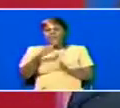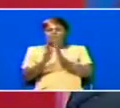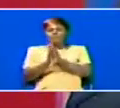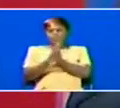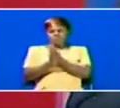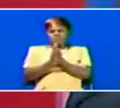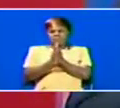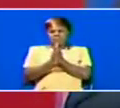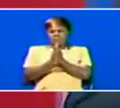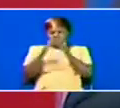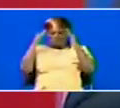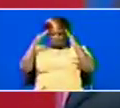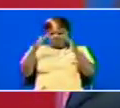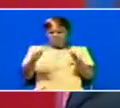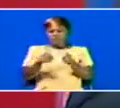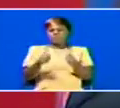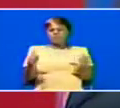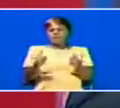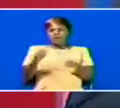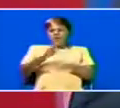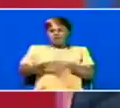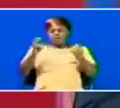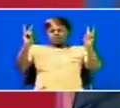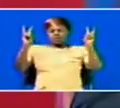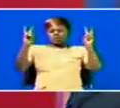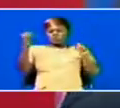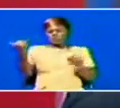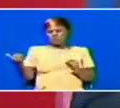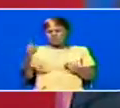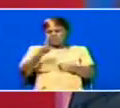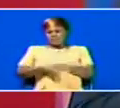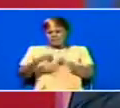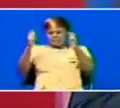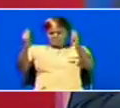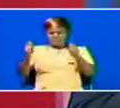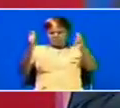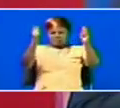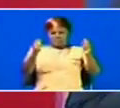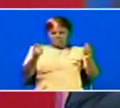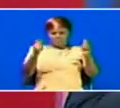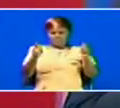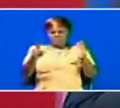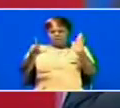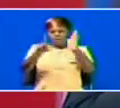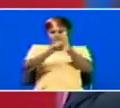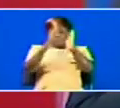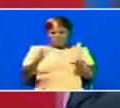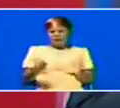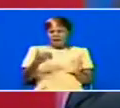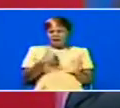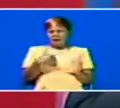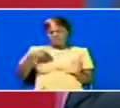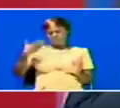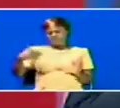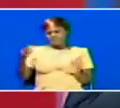zilikuwa zimeangaziwa vyema zaidi kuhusiana na masuala ya watoto wakati ambapo kunakuwa na vurugu kama hizi. Tunaye kwenye studio wakili ambaye